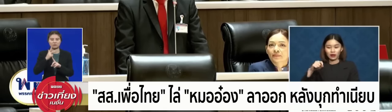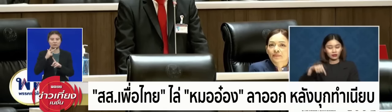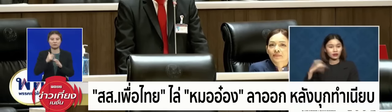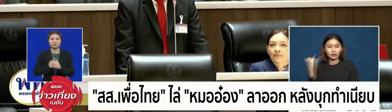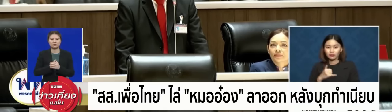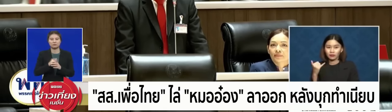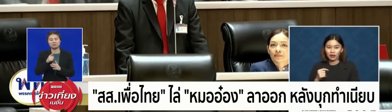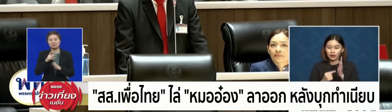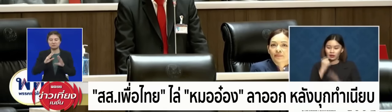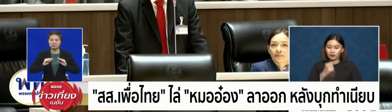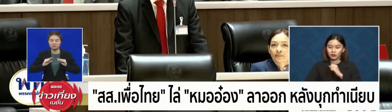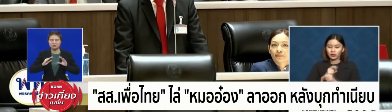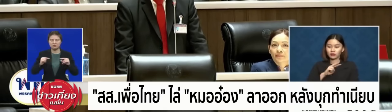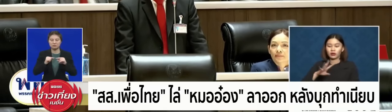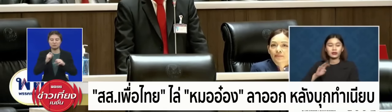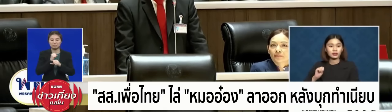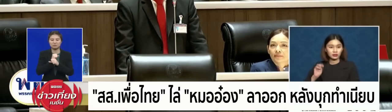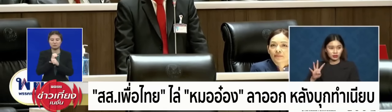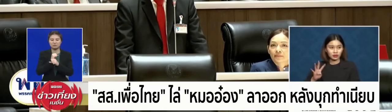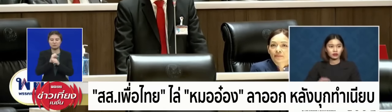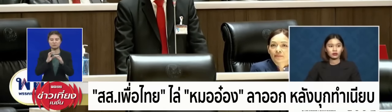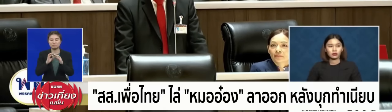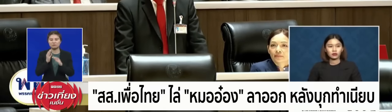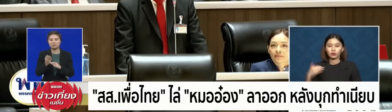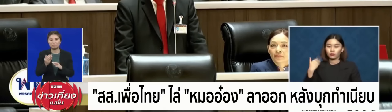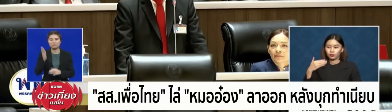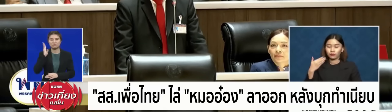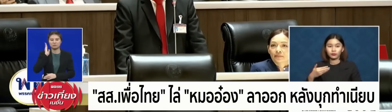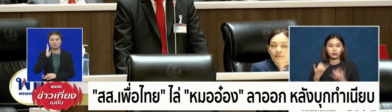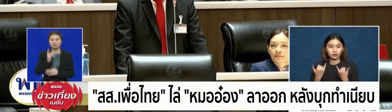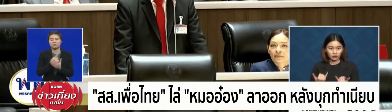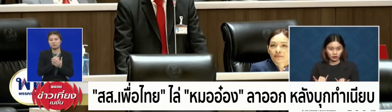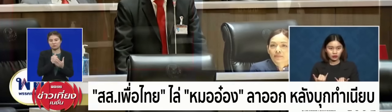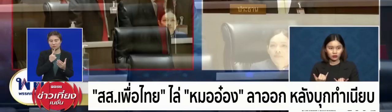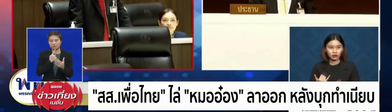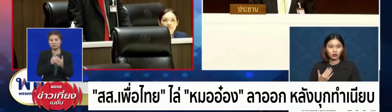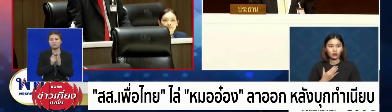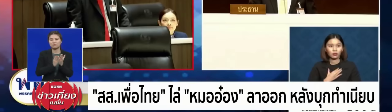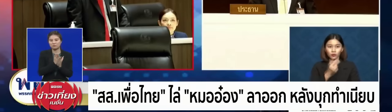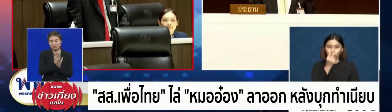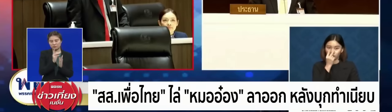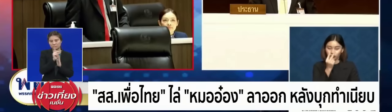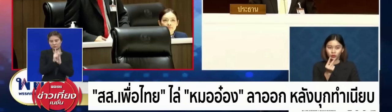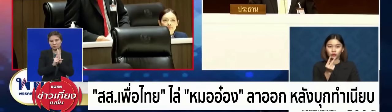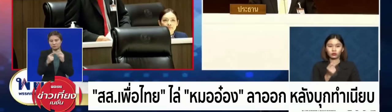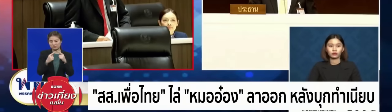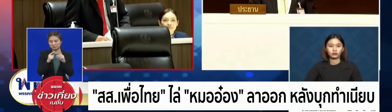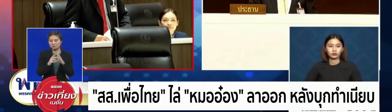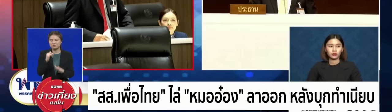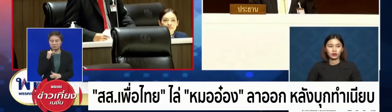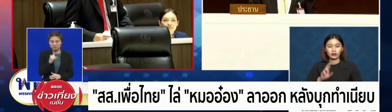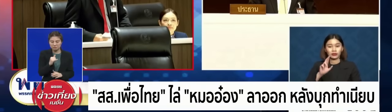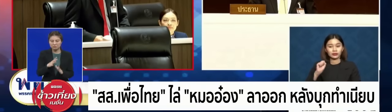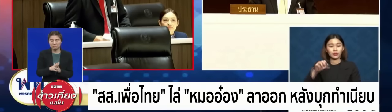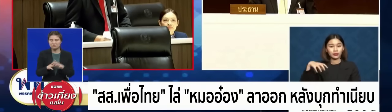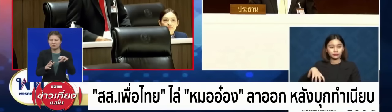มั้ยฮะบอกไม่เห็นด้วยเลยกับการกระทำของนายปฏิพัฒน์คือถือเป็นตัวแทนประมุขนิติบัญญัติแต่ไปบุกทำเนียบรัฐบาลเป็น